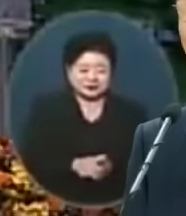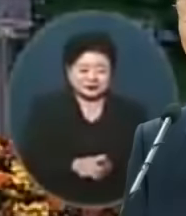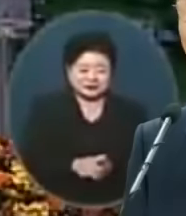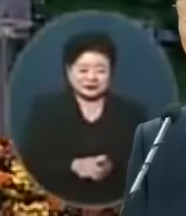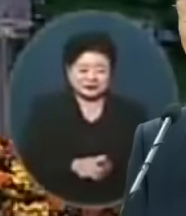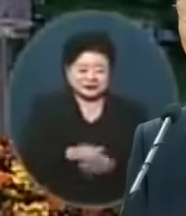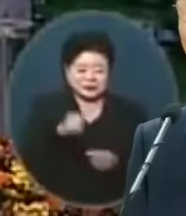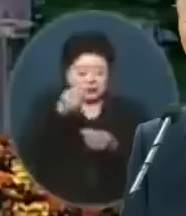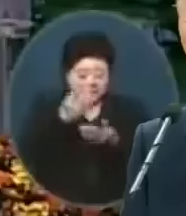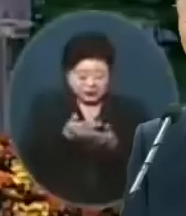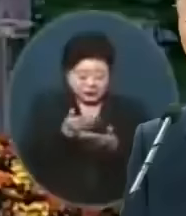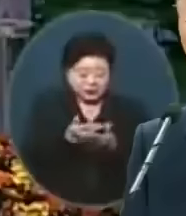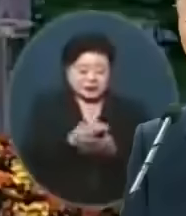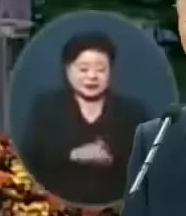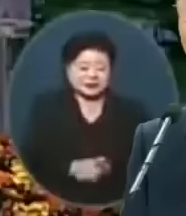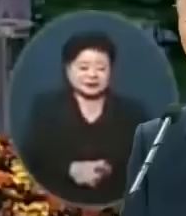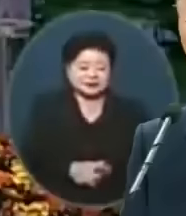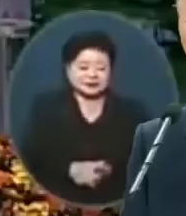저를 구원하여 주시옵소서.